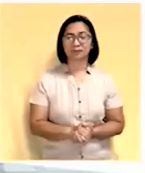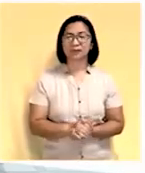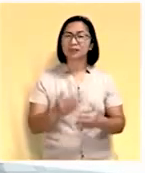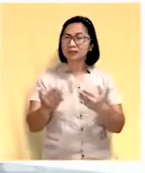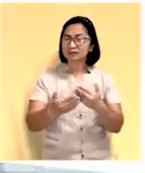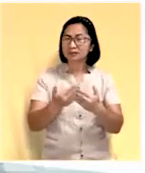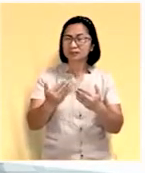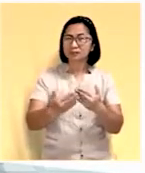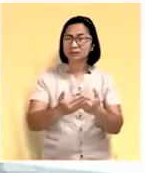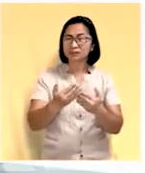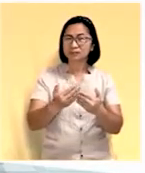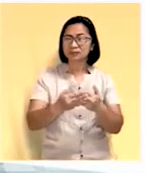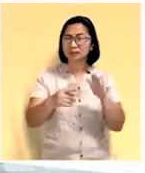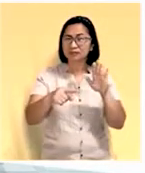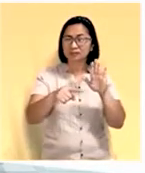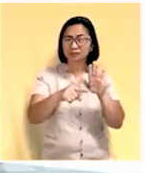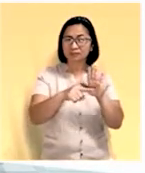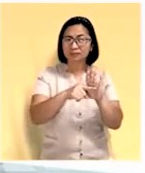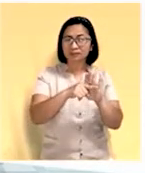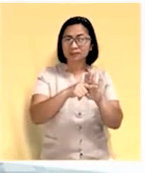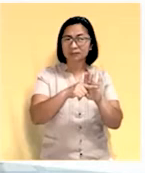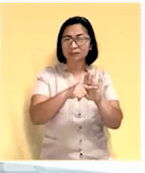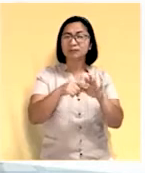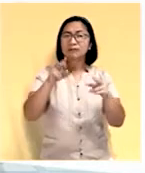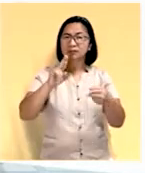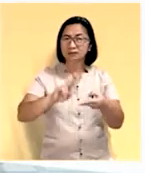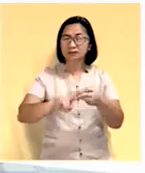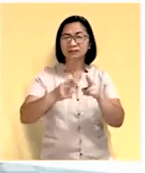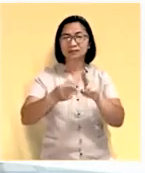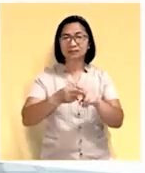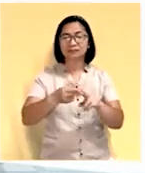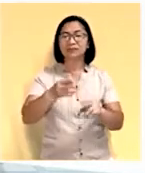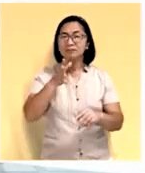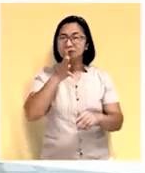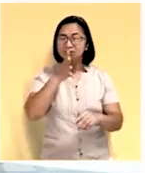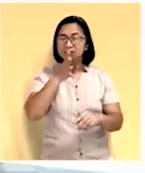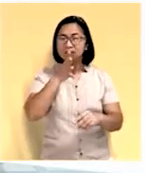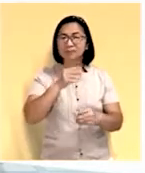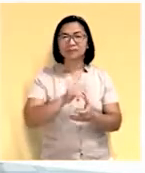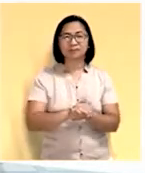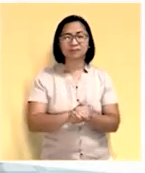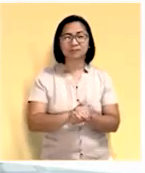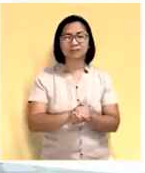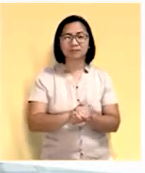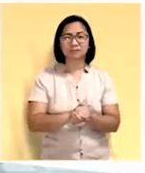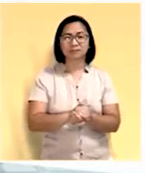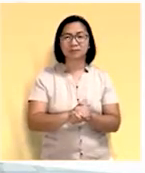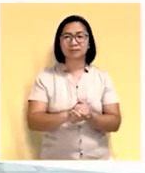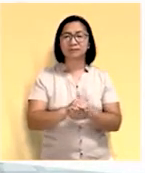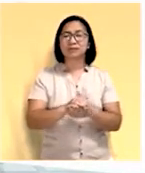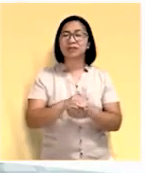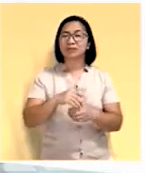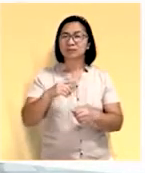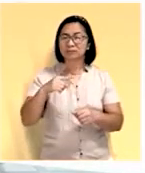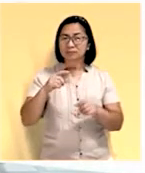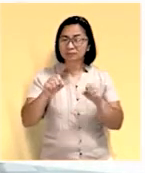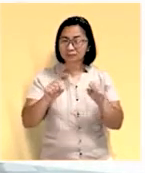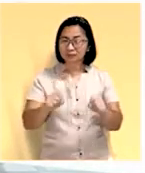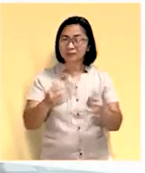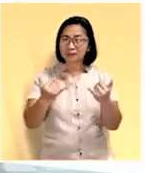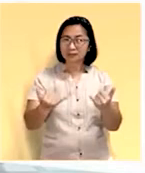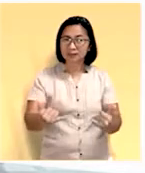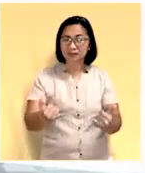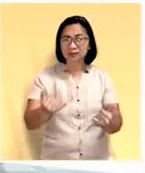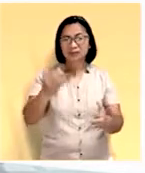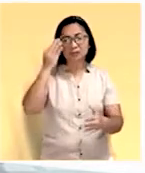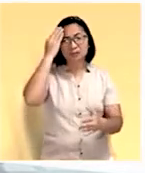3,511. Madali lang naman po pala mag-subtract ng mga numbers, Nay. Kaya nga po, alam ko na